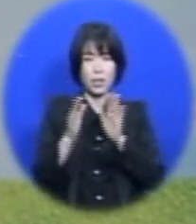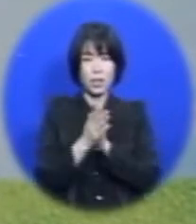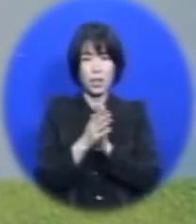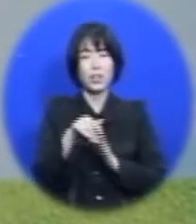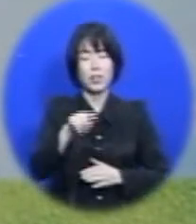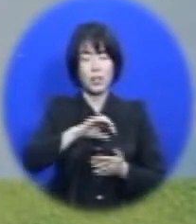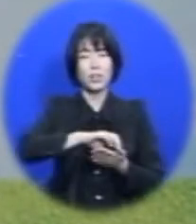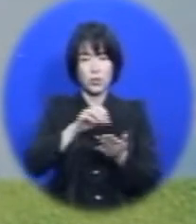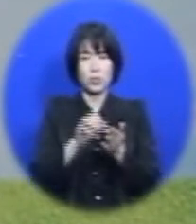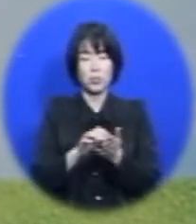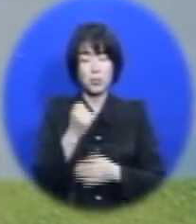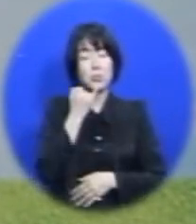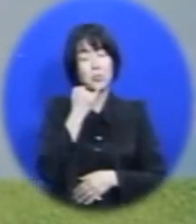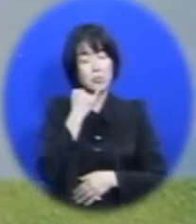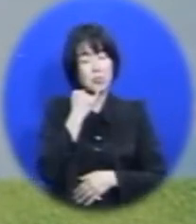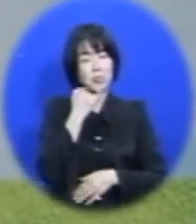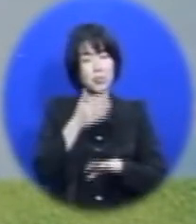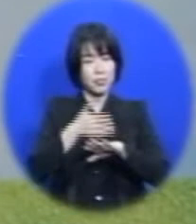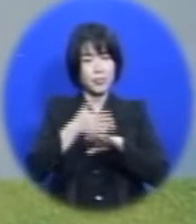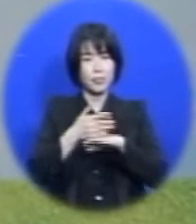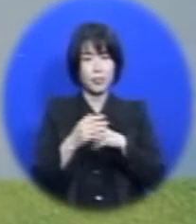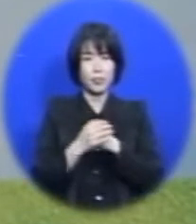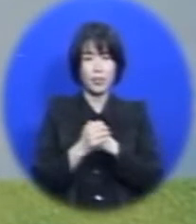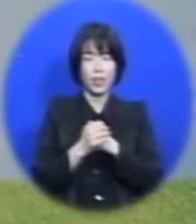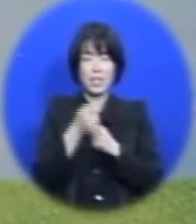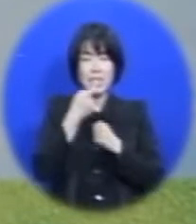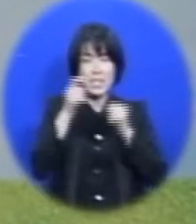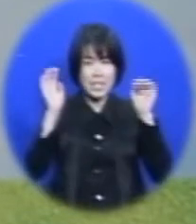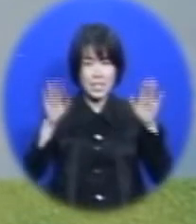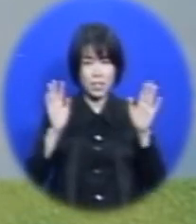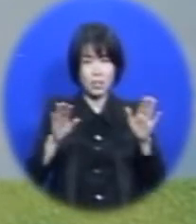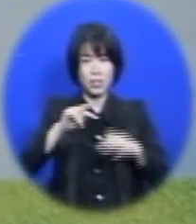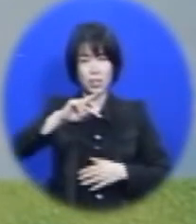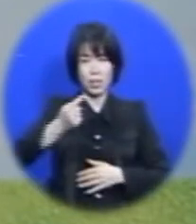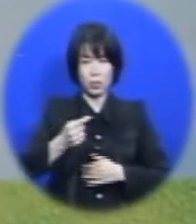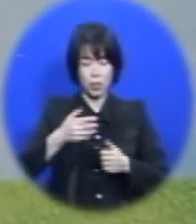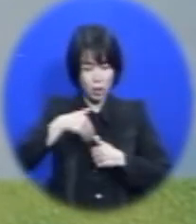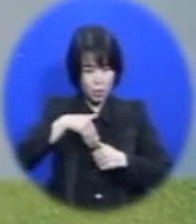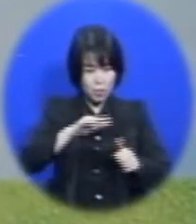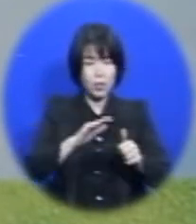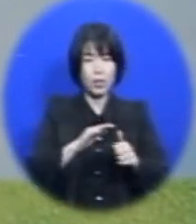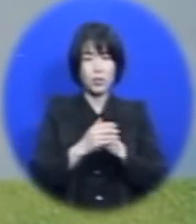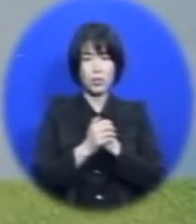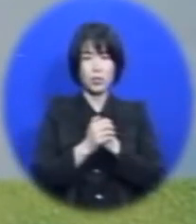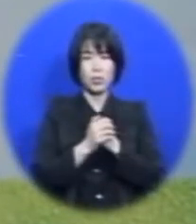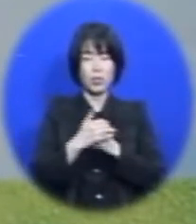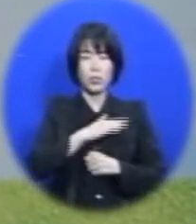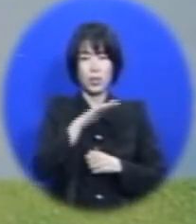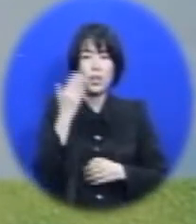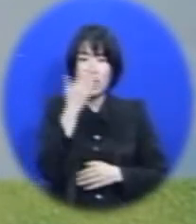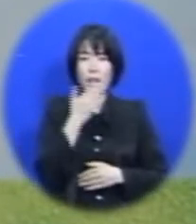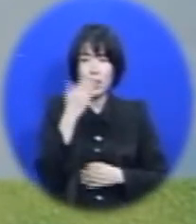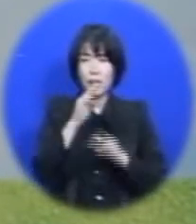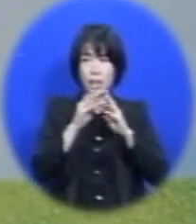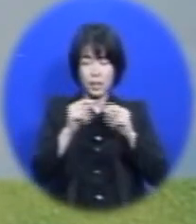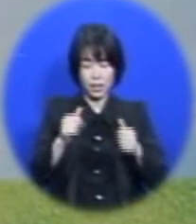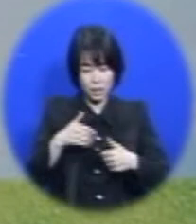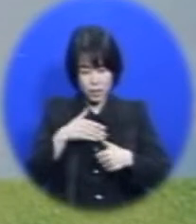그 정도만이라도 감사합니다. 그래 천사들이라도 보내주셔서 우리를 가나안 땅까지 좀 인도해